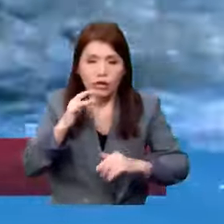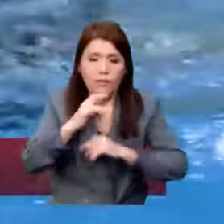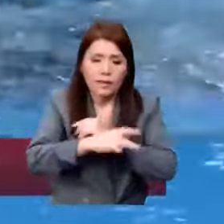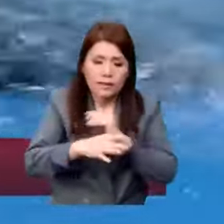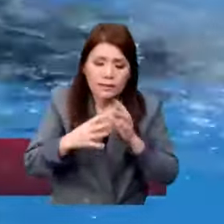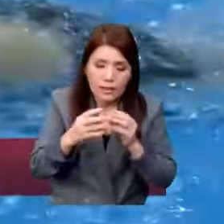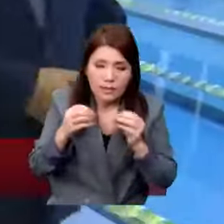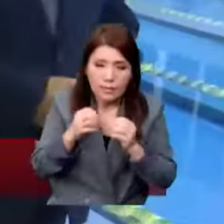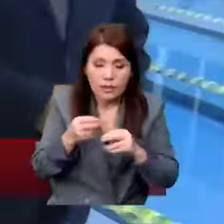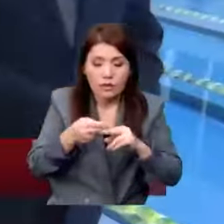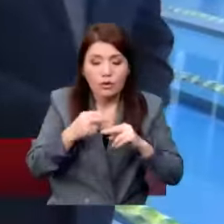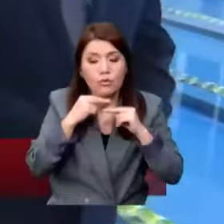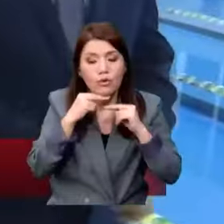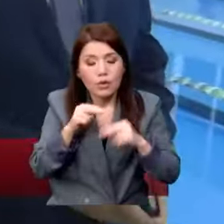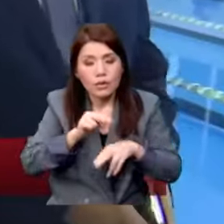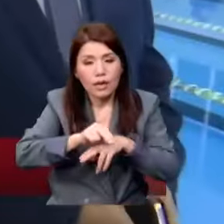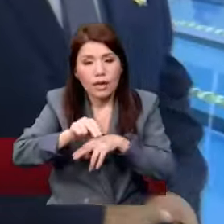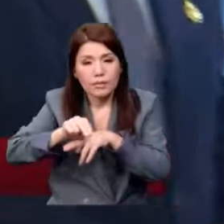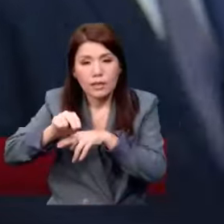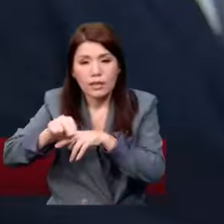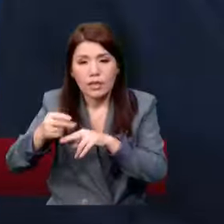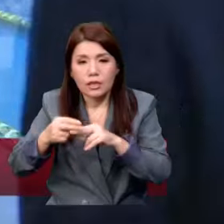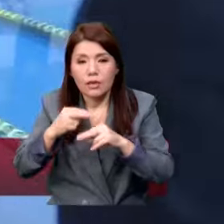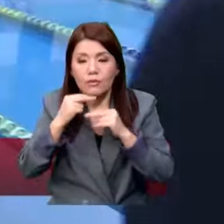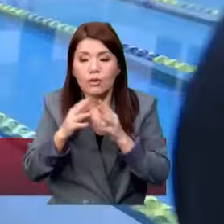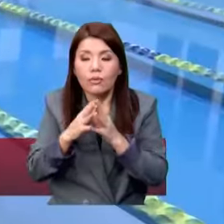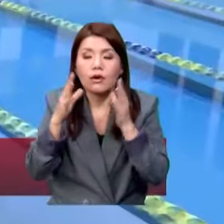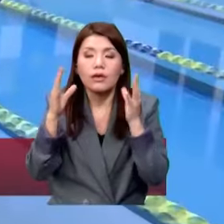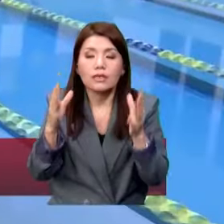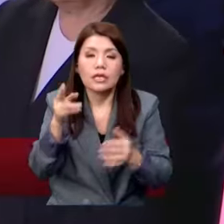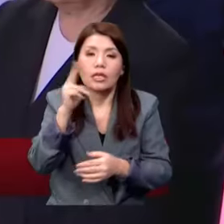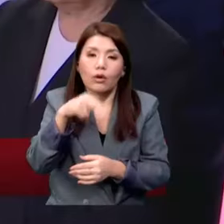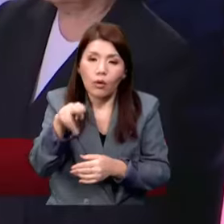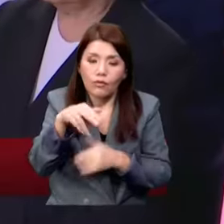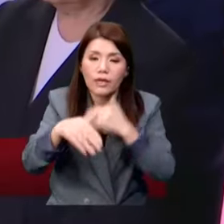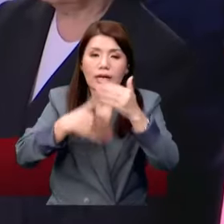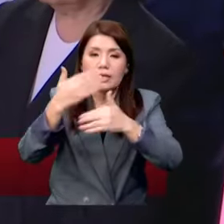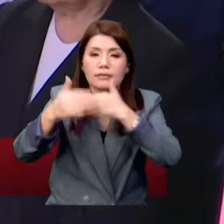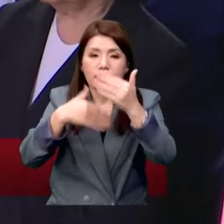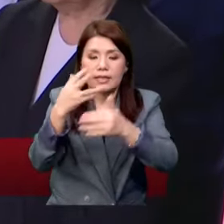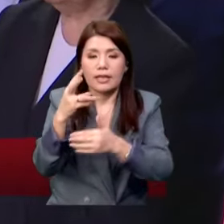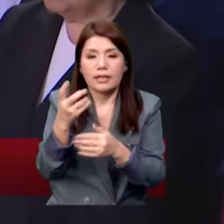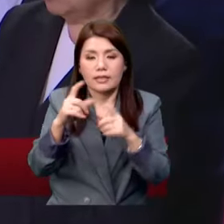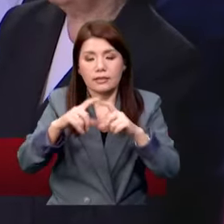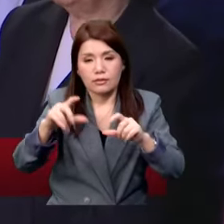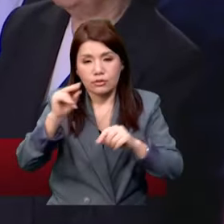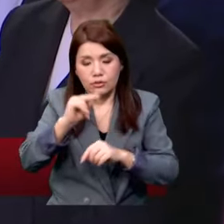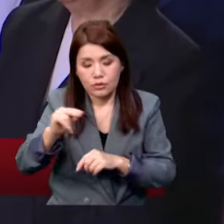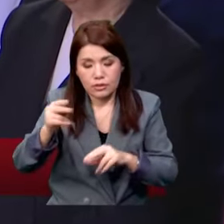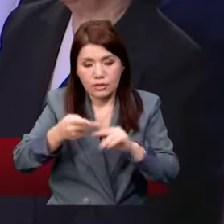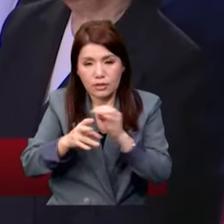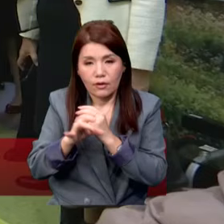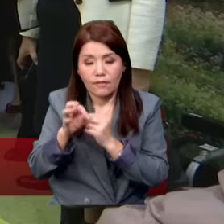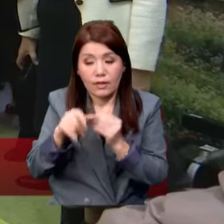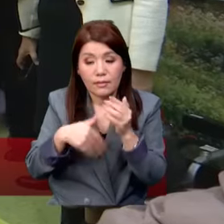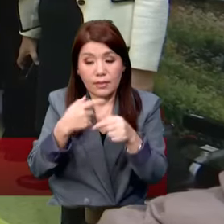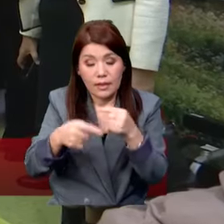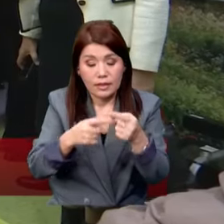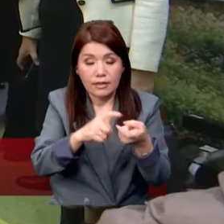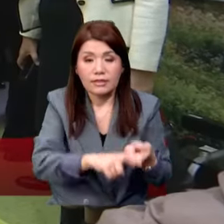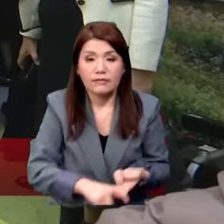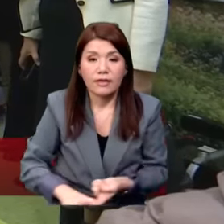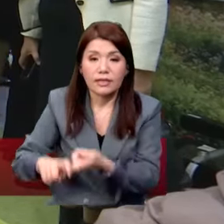Помимо уклона на качественное образование, большое внимание уделяется и духовному развитию лицеистов. И связь поколений как раз одна